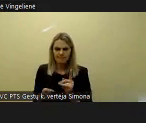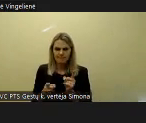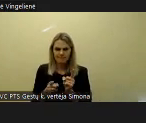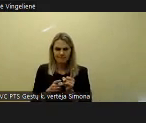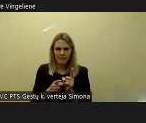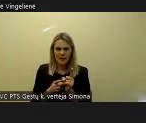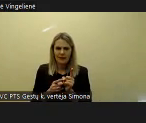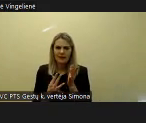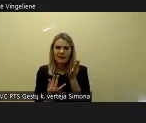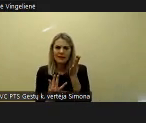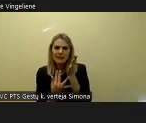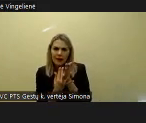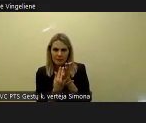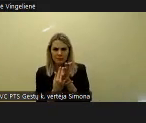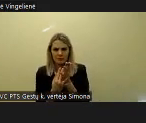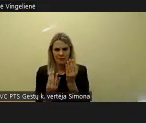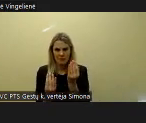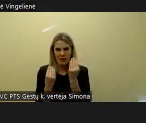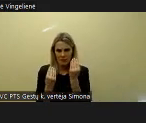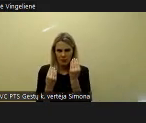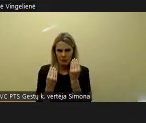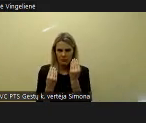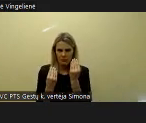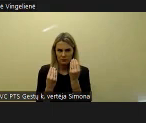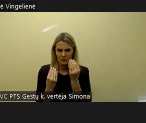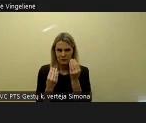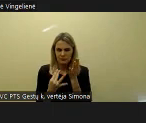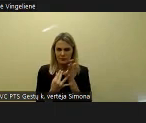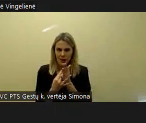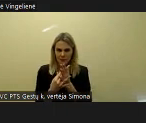ar dalykiški. Kita skaidrė.